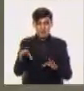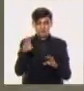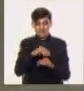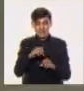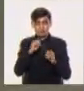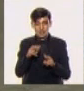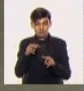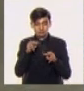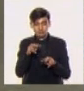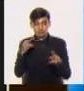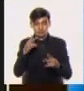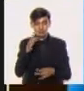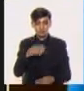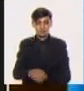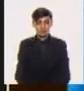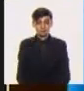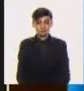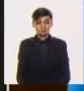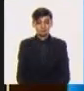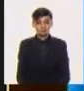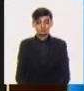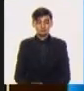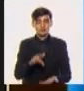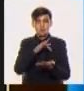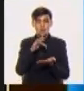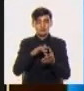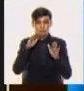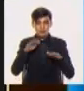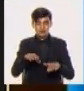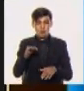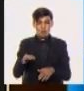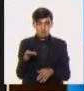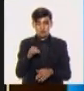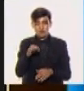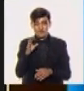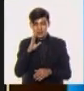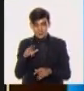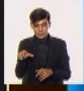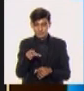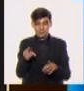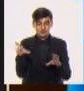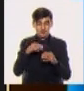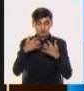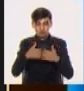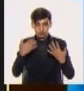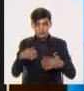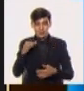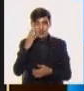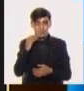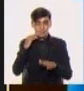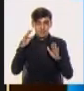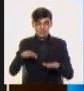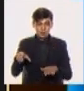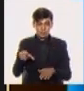арналар бақылауымызда дейді. Қаладағы барлық арна, өзен көлдерді, су қоймаларды есеп қалдық. Соның ішінде Алматыны кесіп